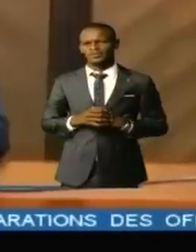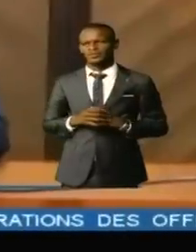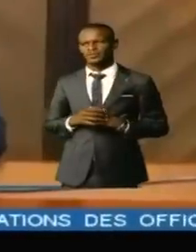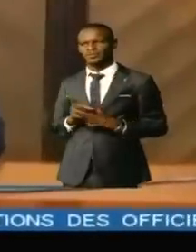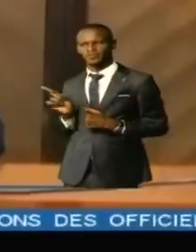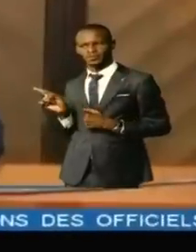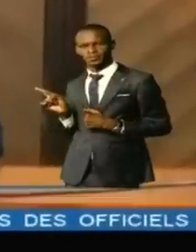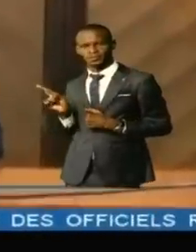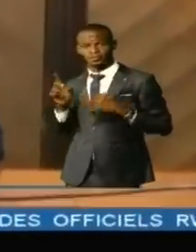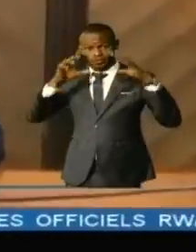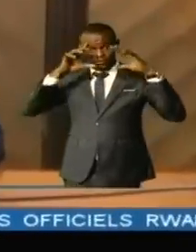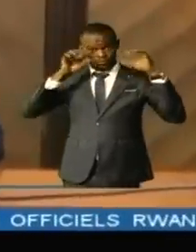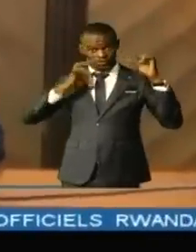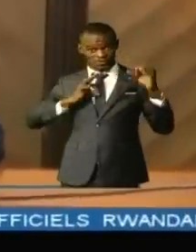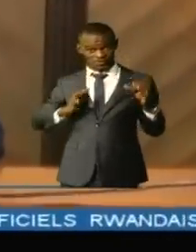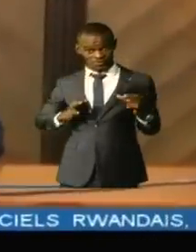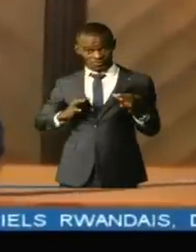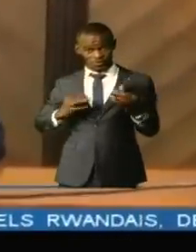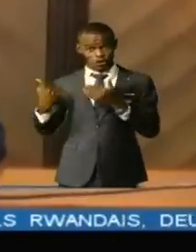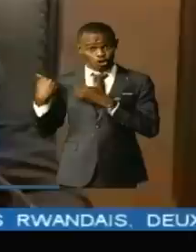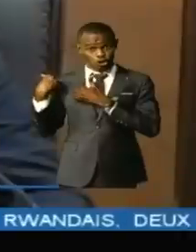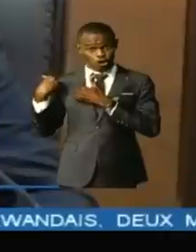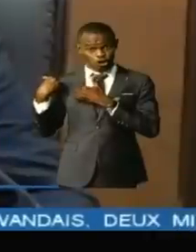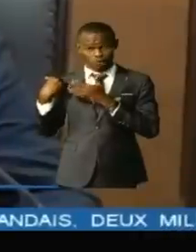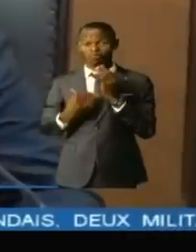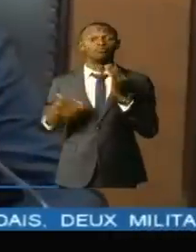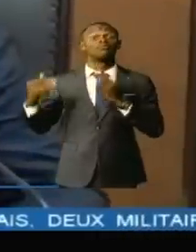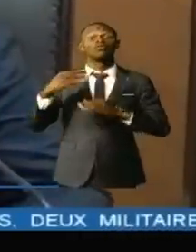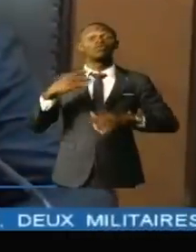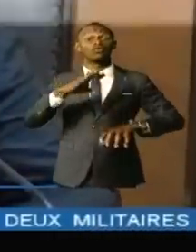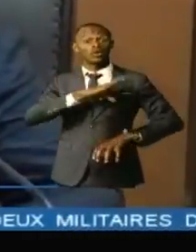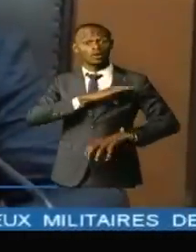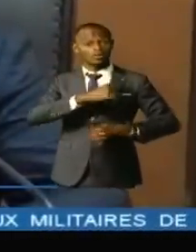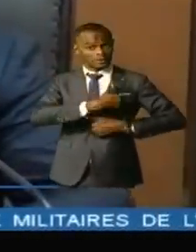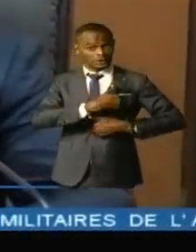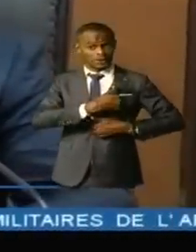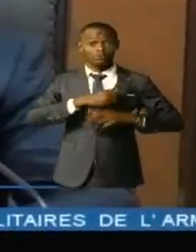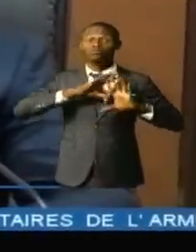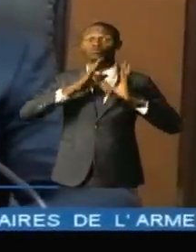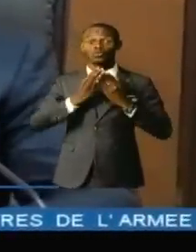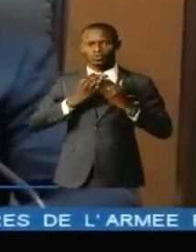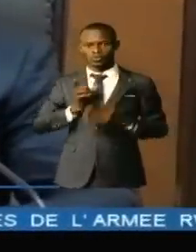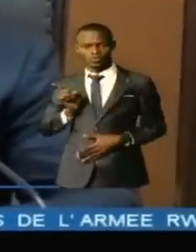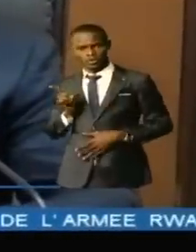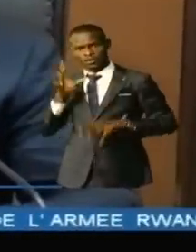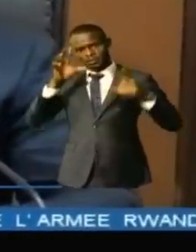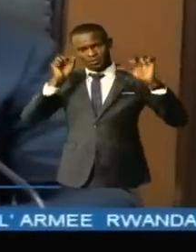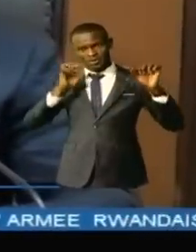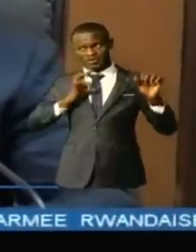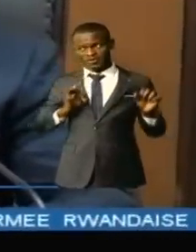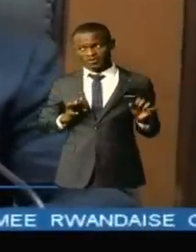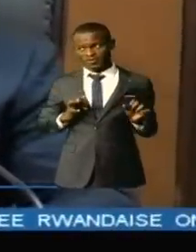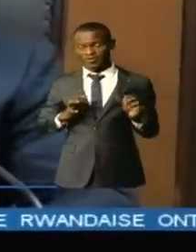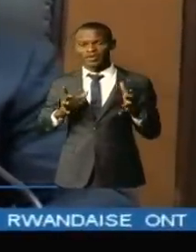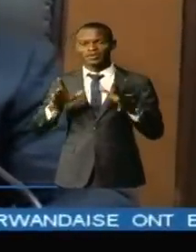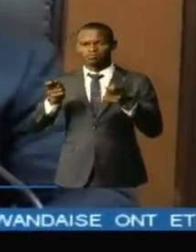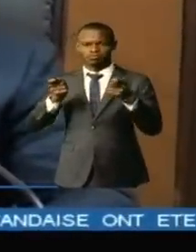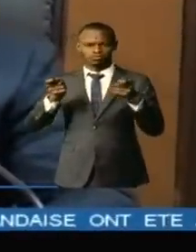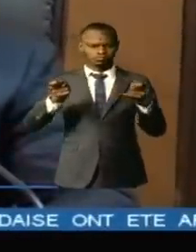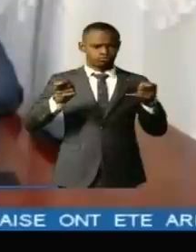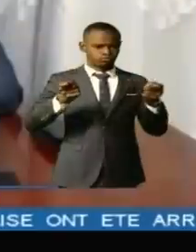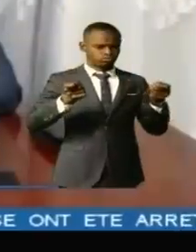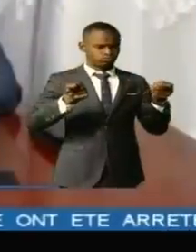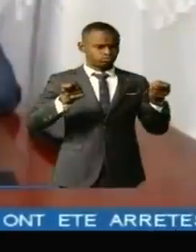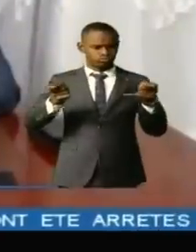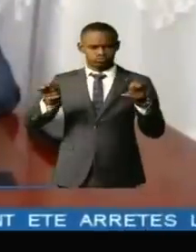forces armées de la RDC et de la police nationale, Félix Antoine Tshisekedi Tshilombo, a présidé une réunion du Conseil supérieur de la Défense.